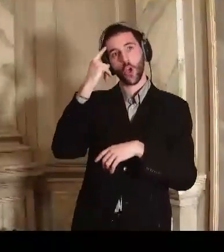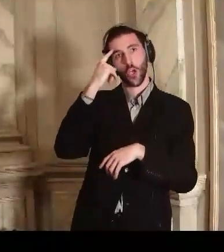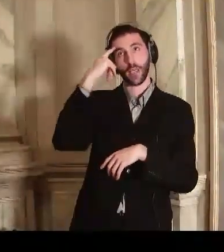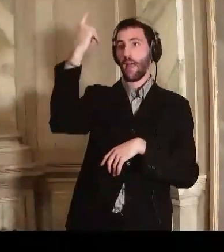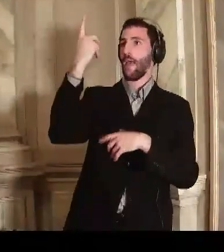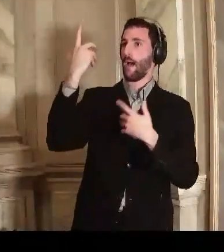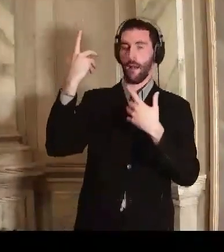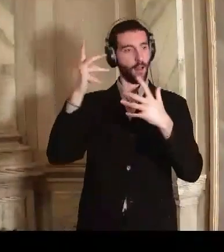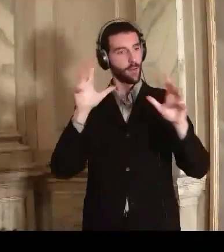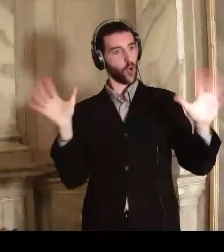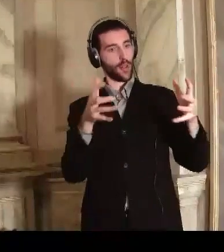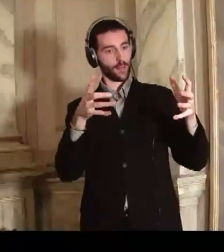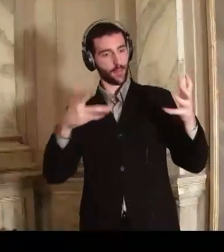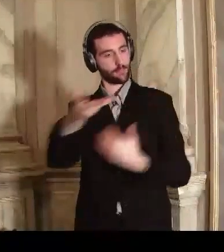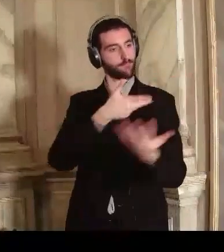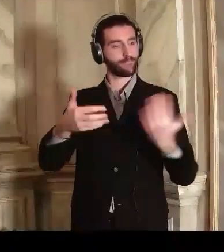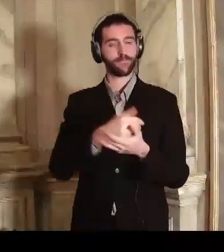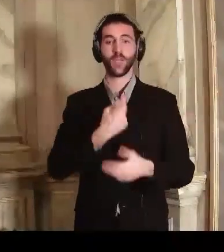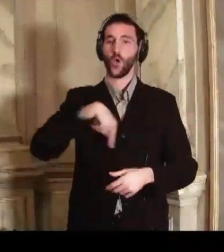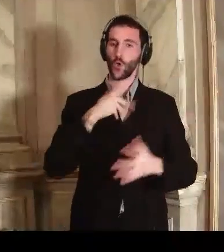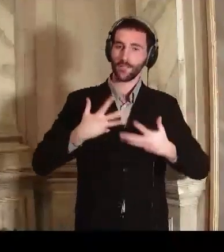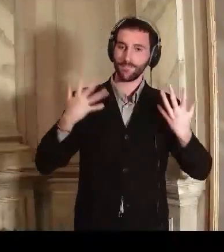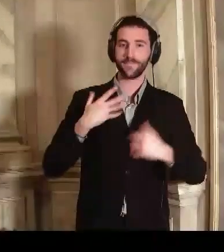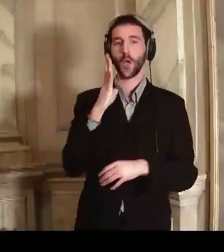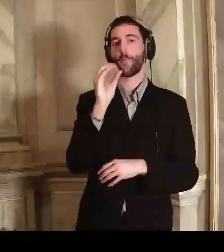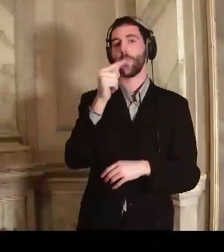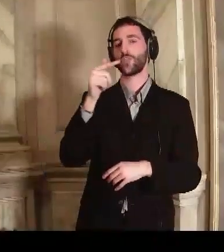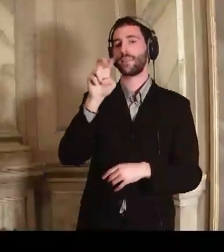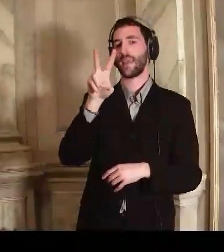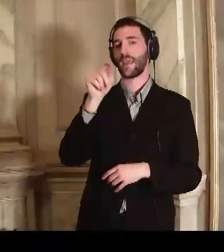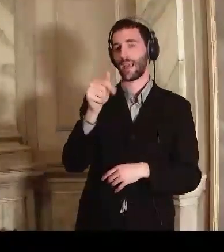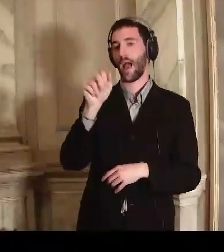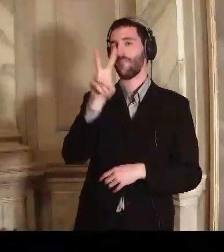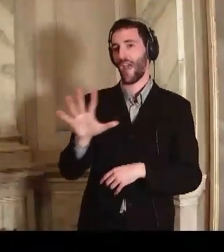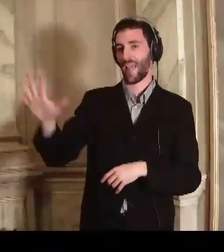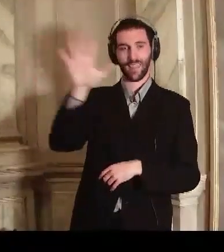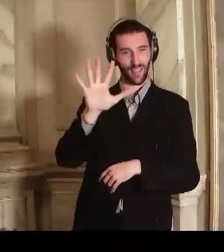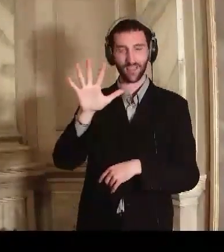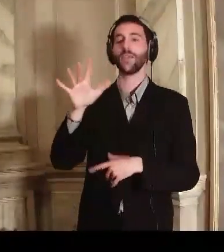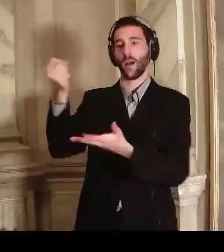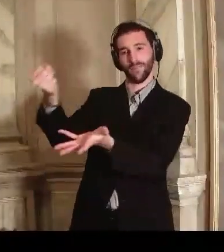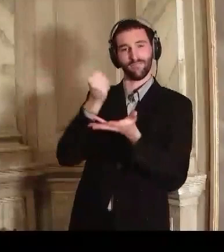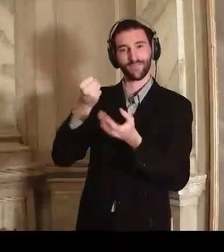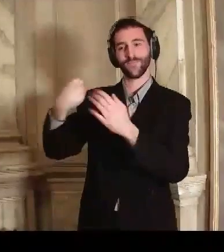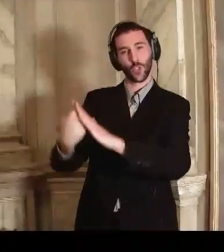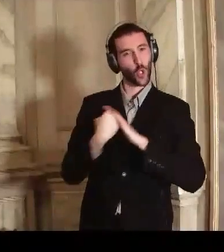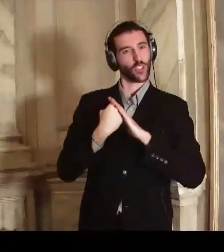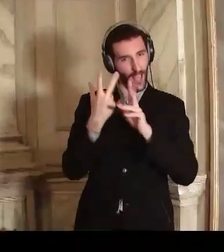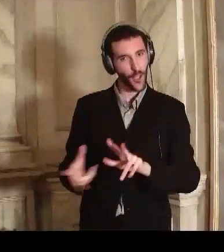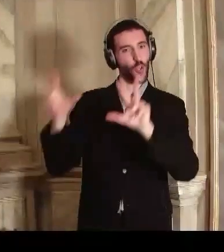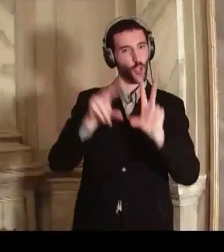collettiva. E siamo entusiasti che Bottega Veneta sosterrà ancora una volta la nostra visione e il nostro programma della